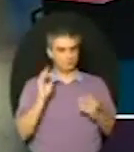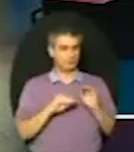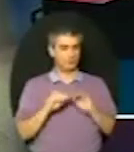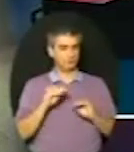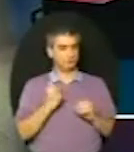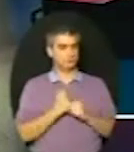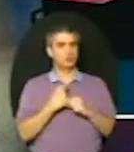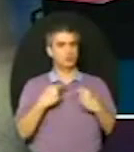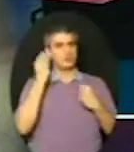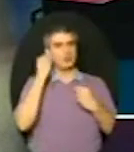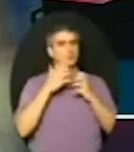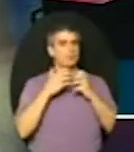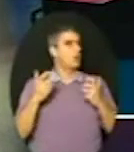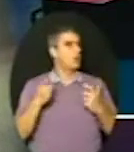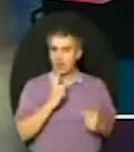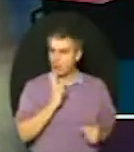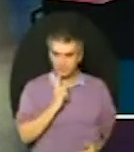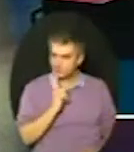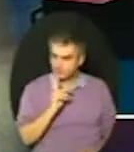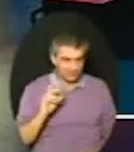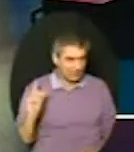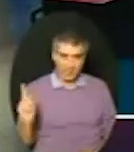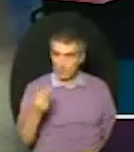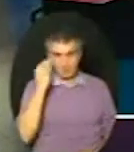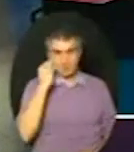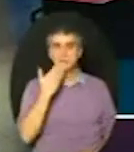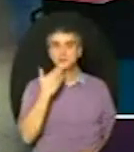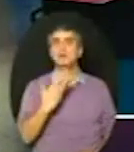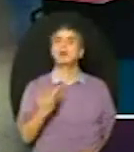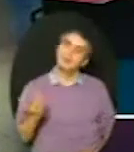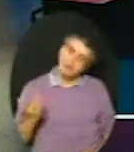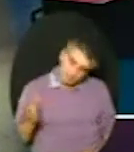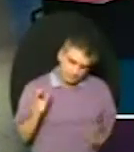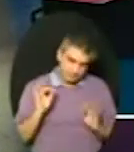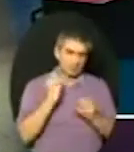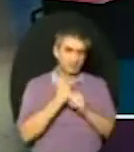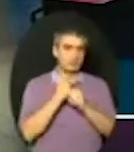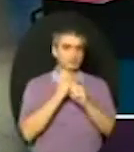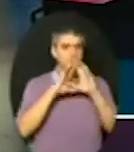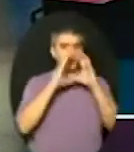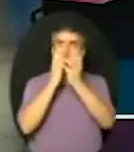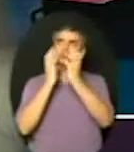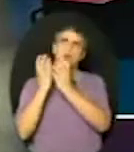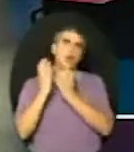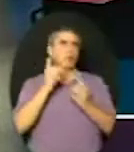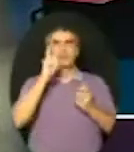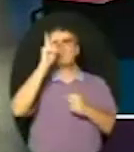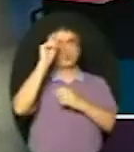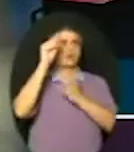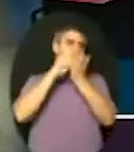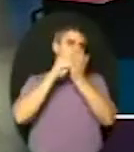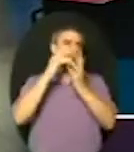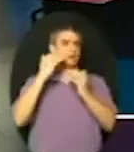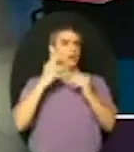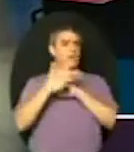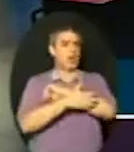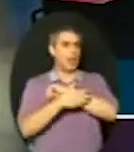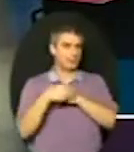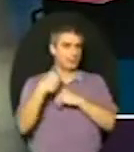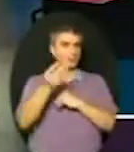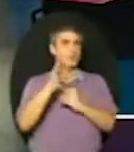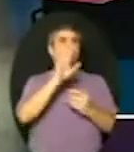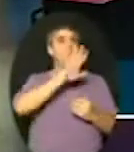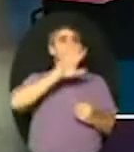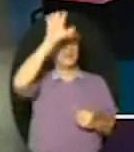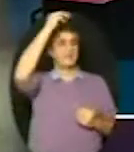למימוש יום לימודים ארוך? זה לא מספיק לכל תלמידי מדינת ישראל. בסדר, תלכו לפי אשכולות, תלכו לפי מעמד סוציו-אקונומי, תלכו לפי